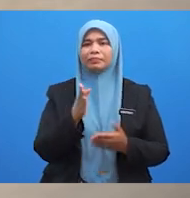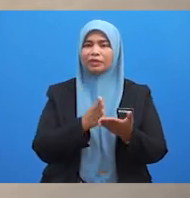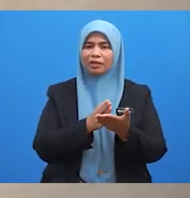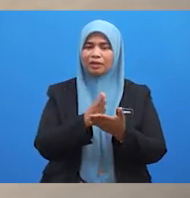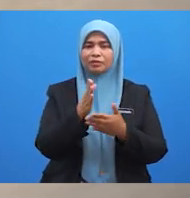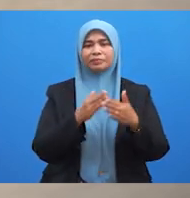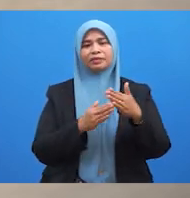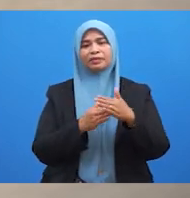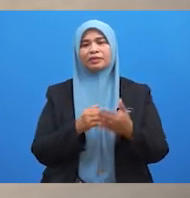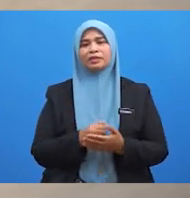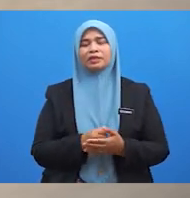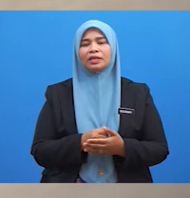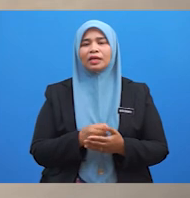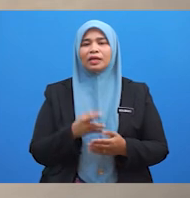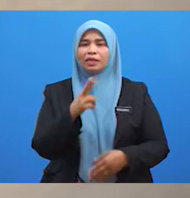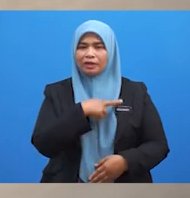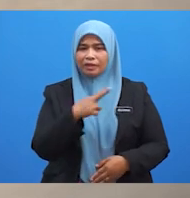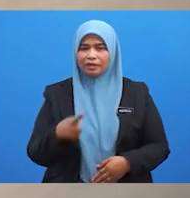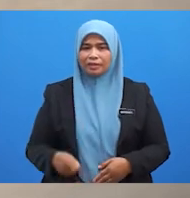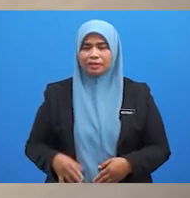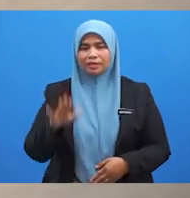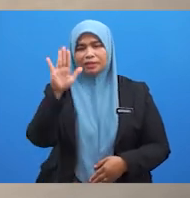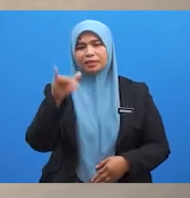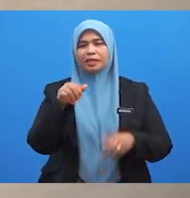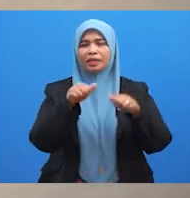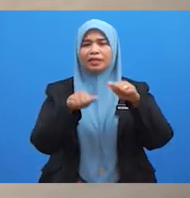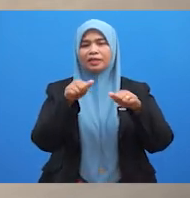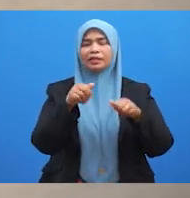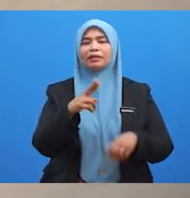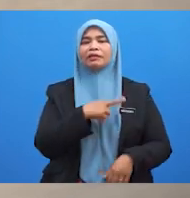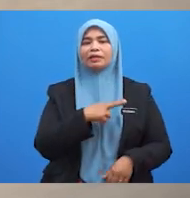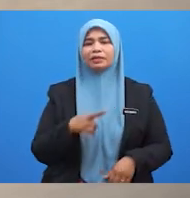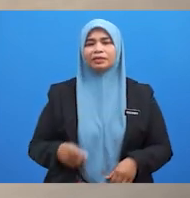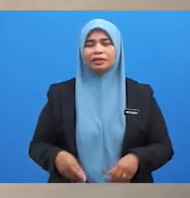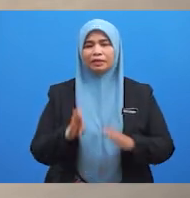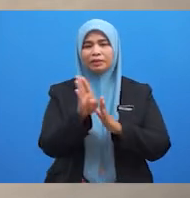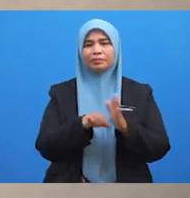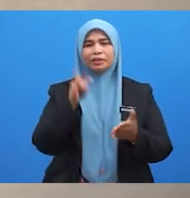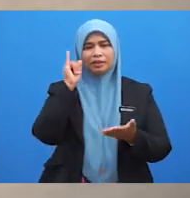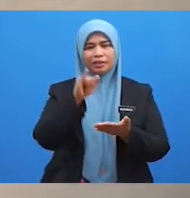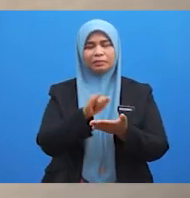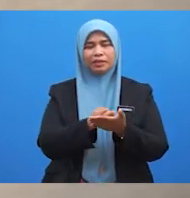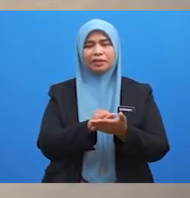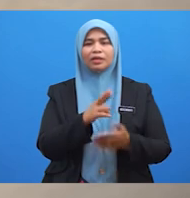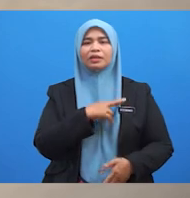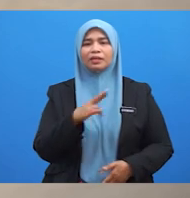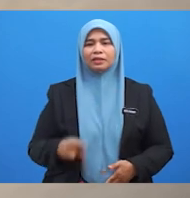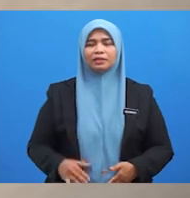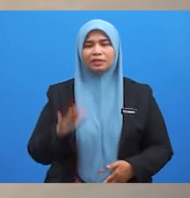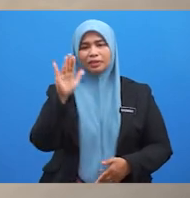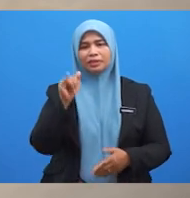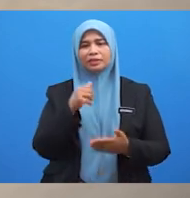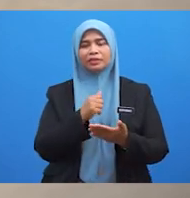menyinggah. Raja yang adil, raja beriman, raja yang zalim,